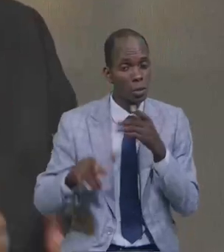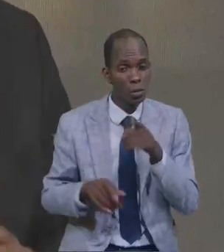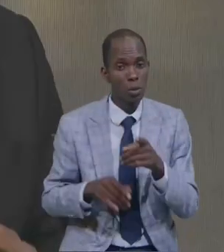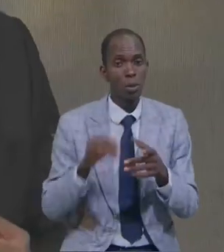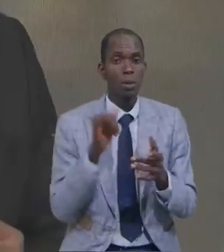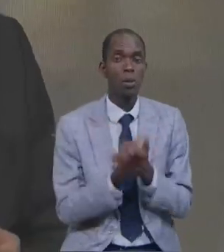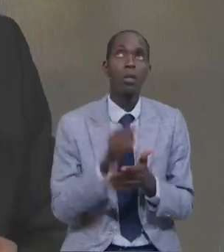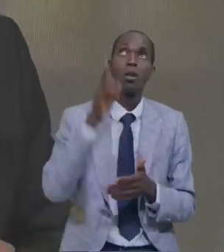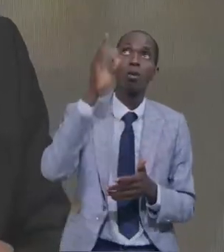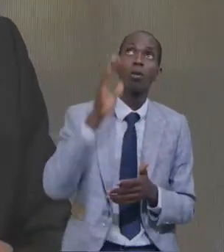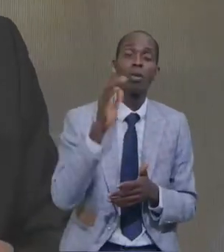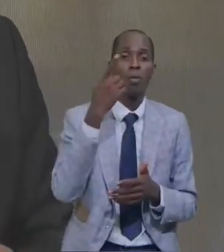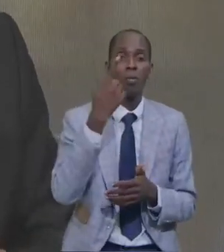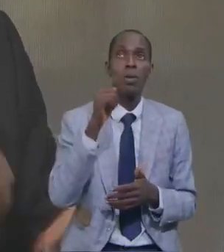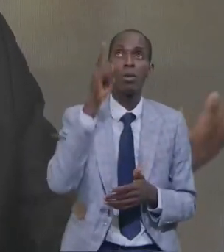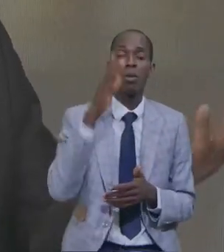veut vous sanctifier,